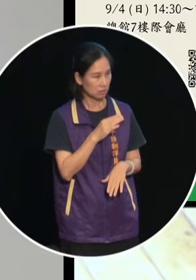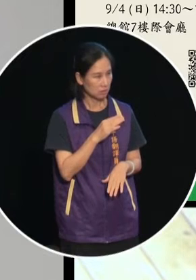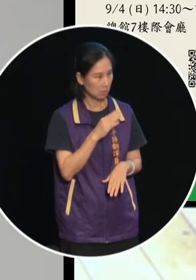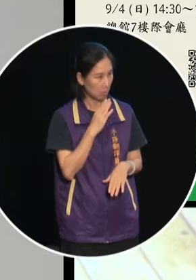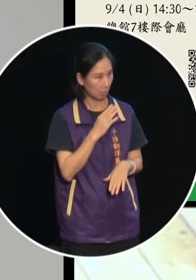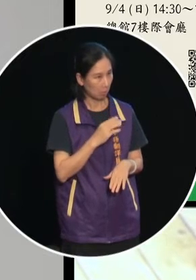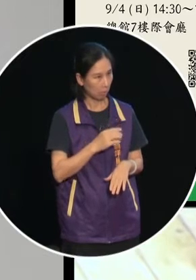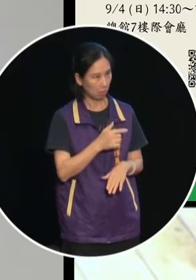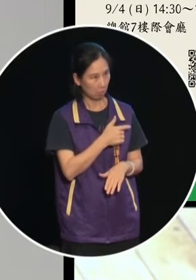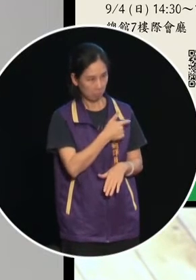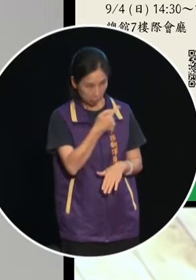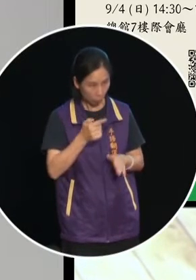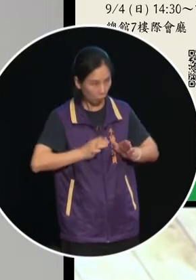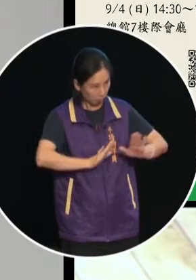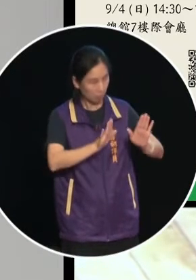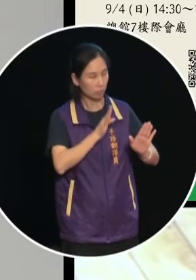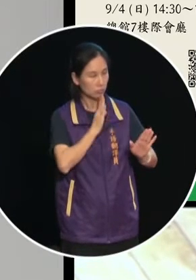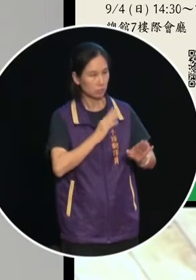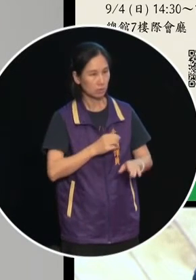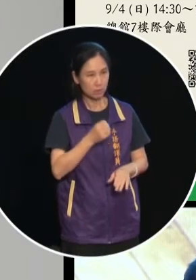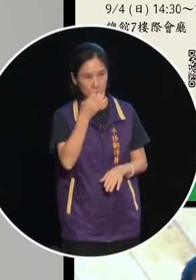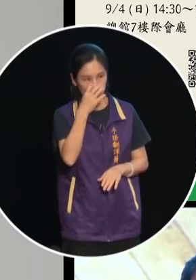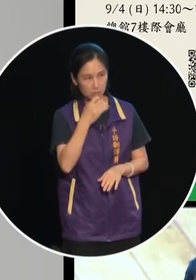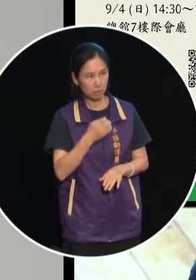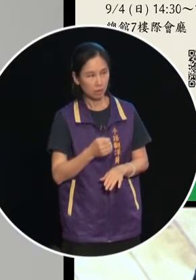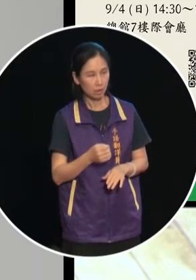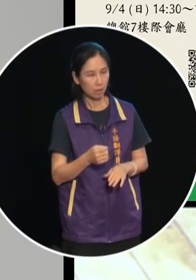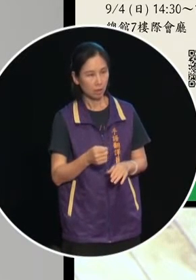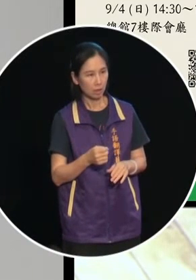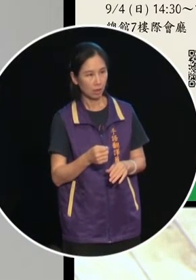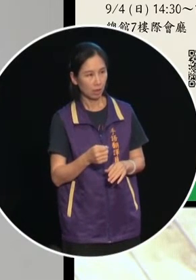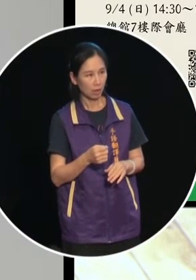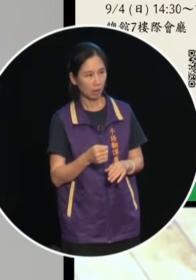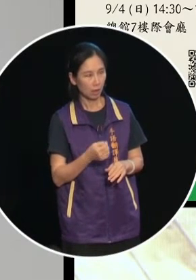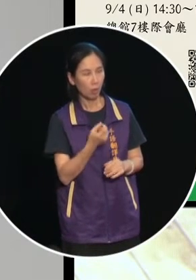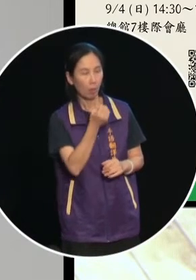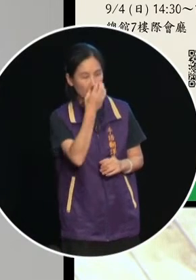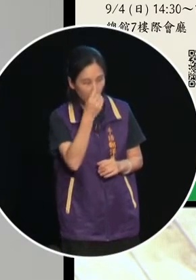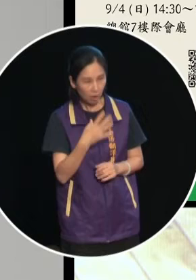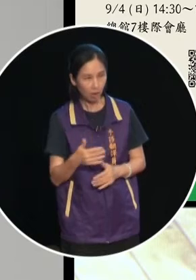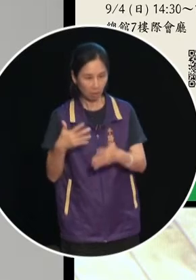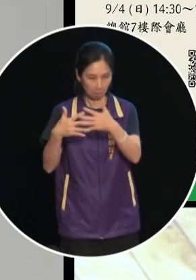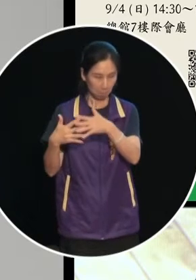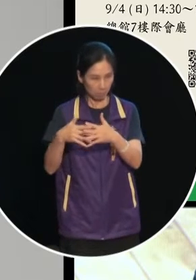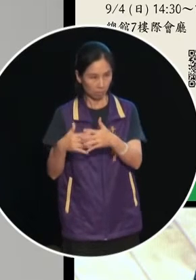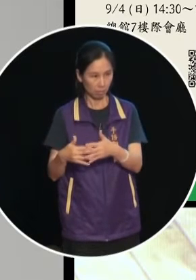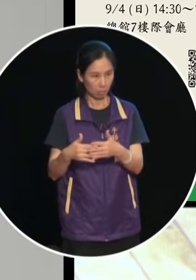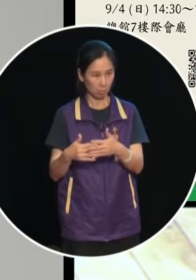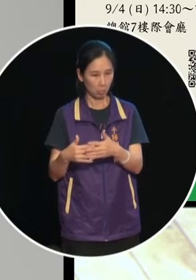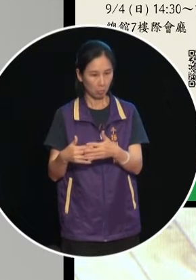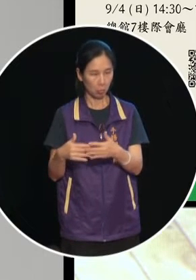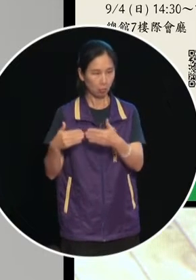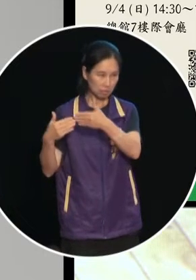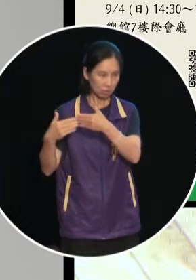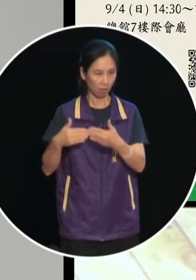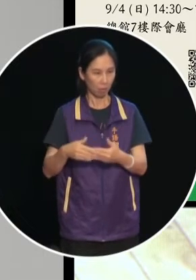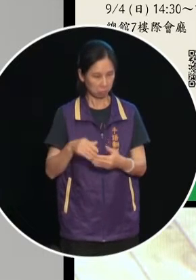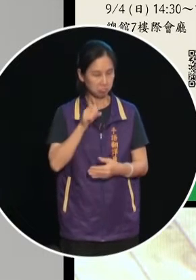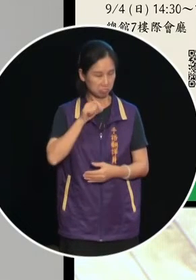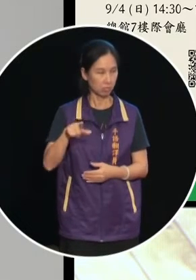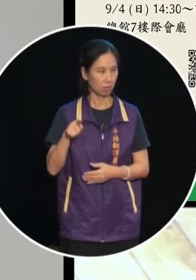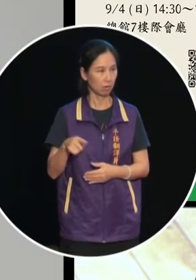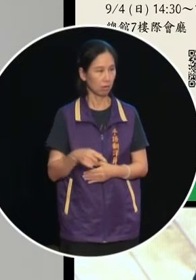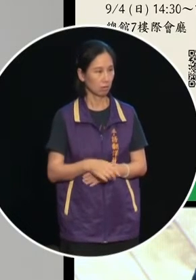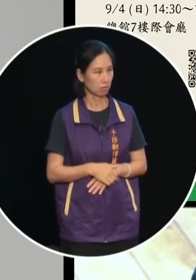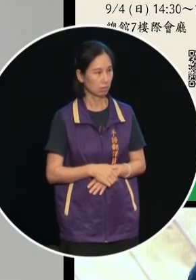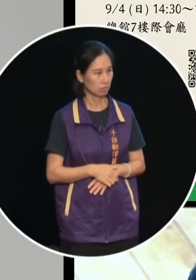进，比香港、比美国、比大陆前面大概五年了。日本已经